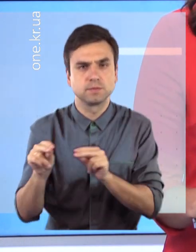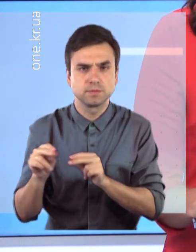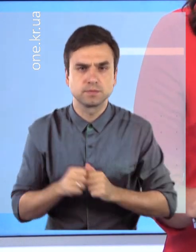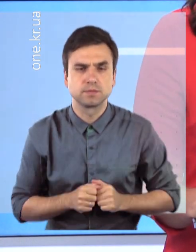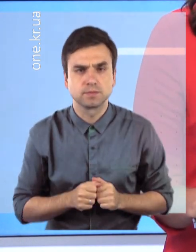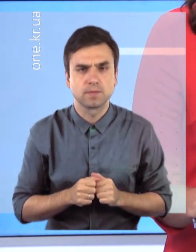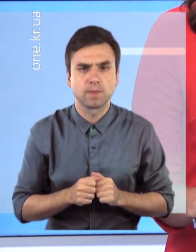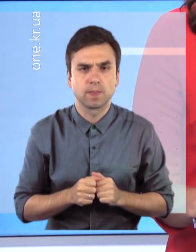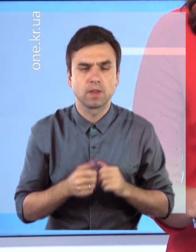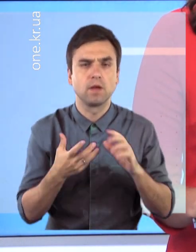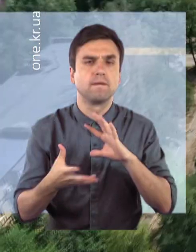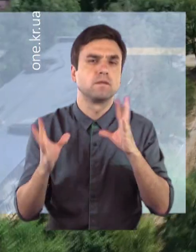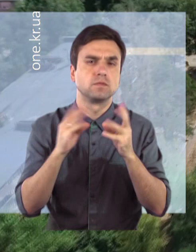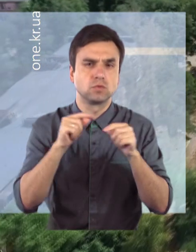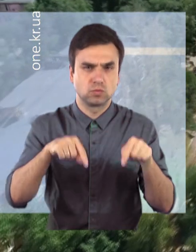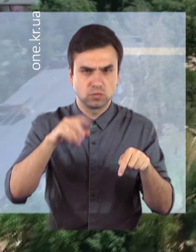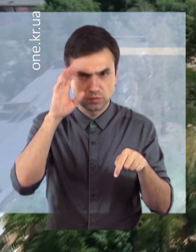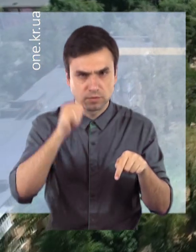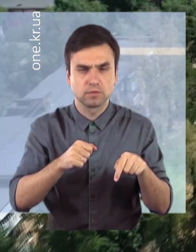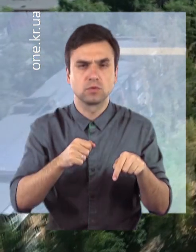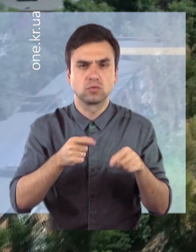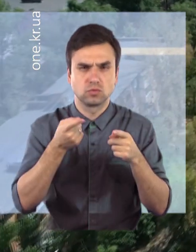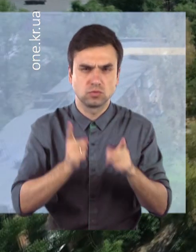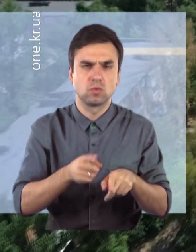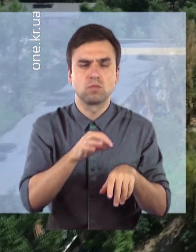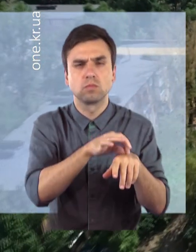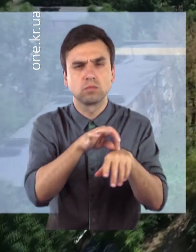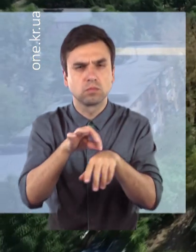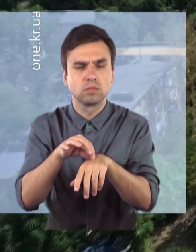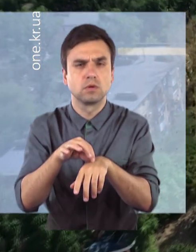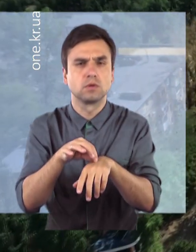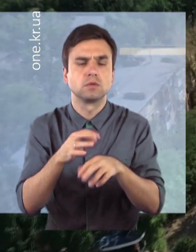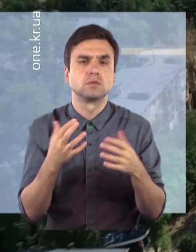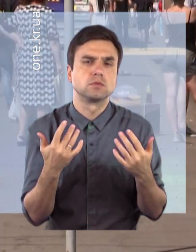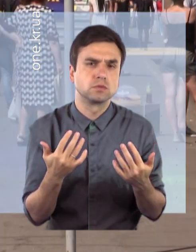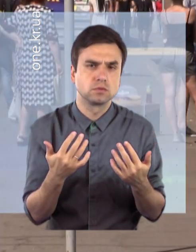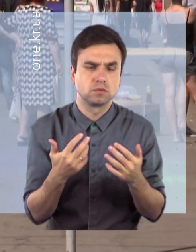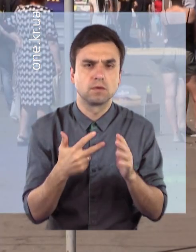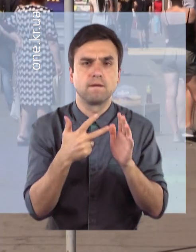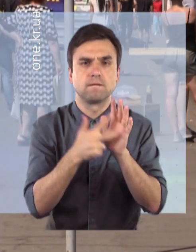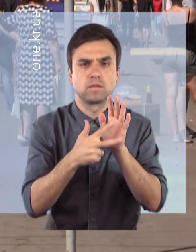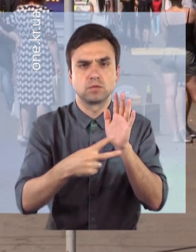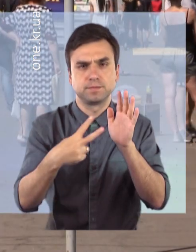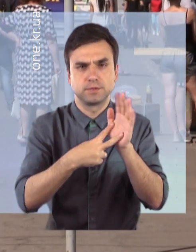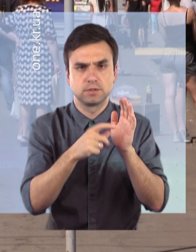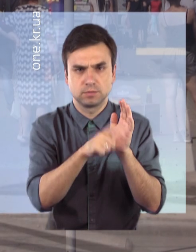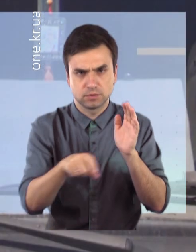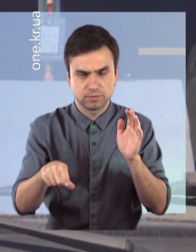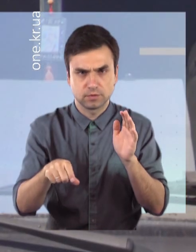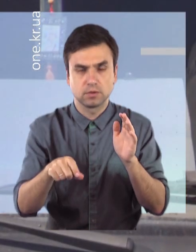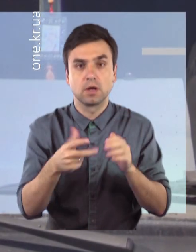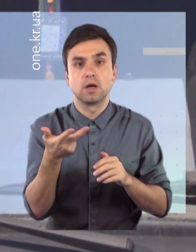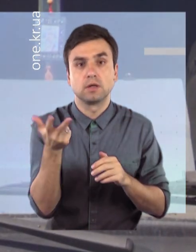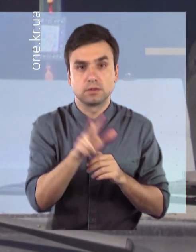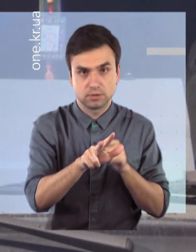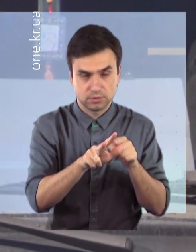інфікування серед містян. Всього у місті від коронавірусу підтвердженим ПЛР-тестами лікується 87 пацієнтів. Троє з